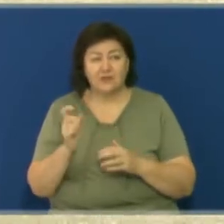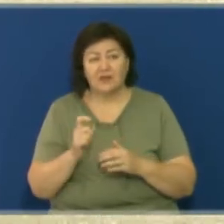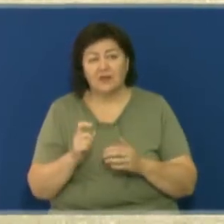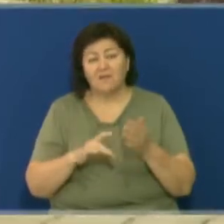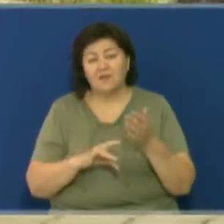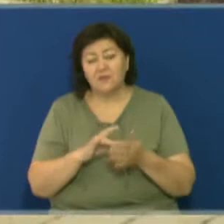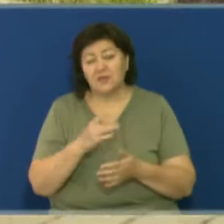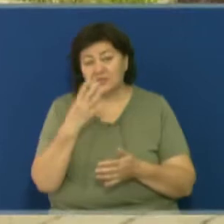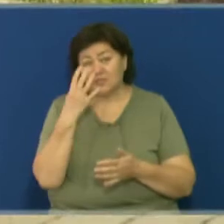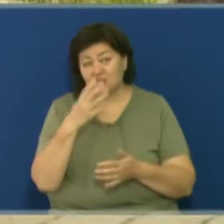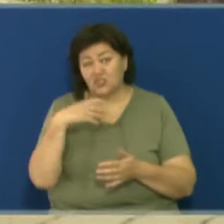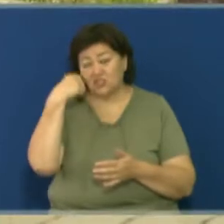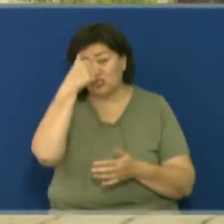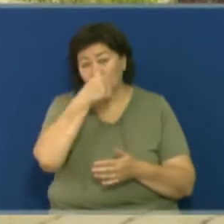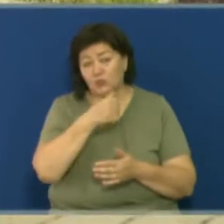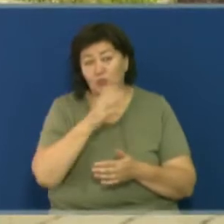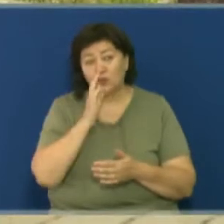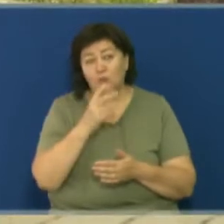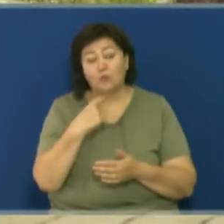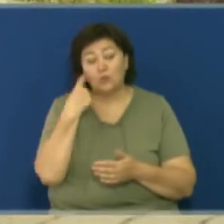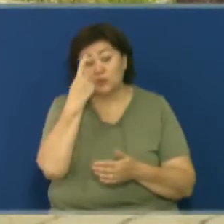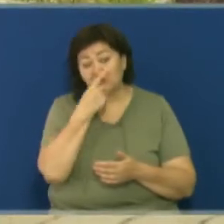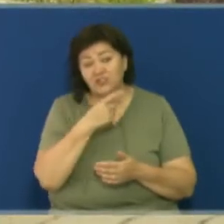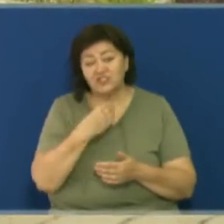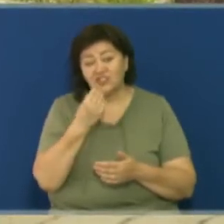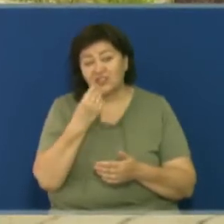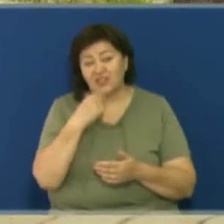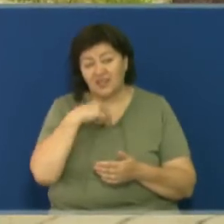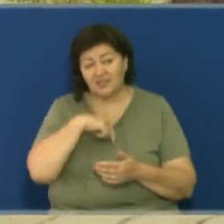года. При выборах акима будут учитываться его личные качества, говорят